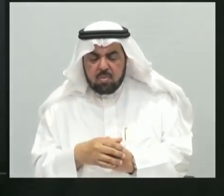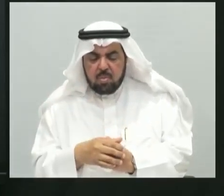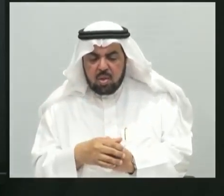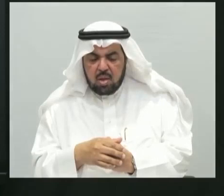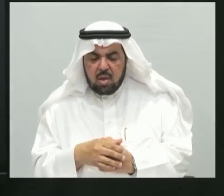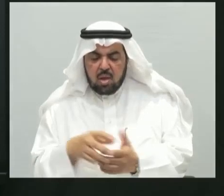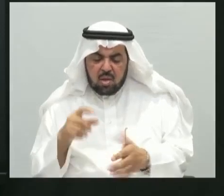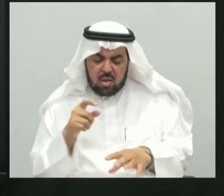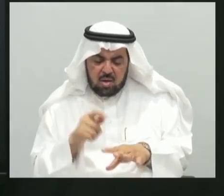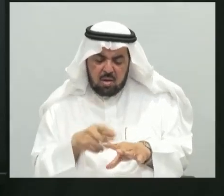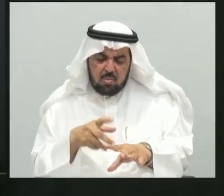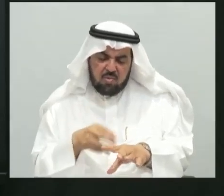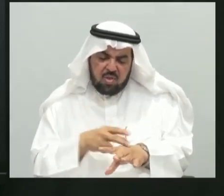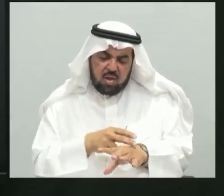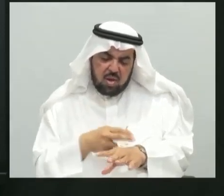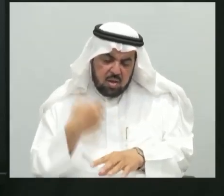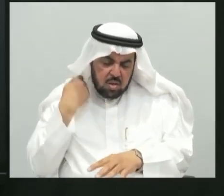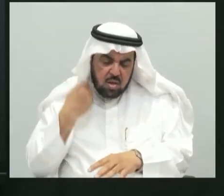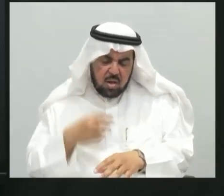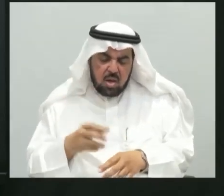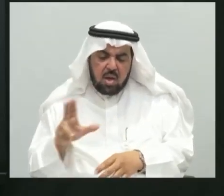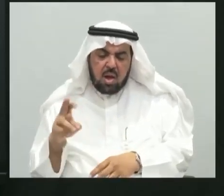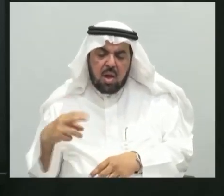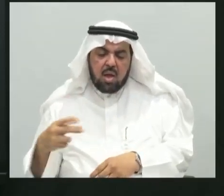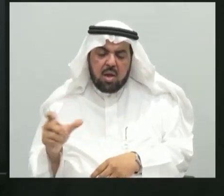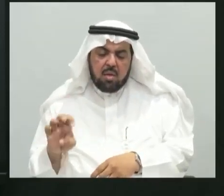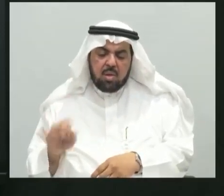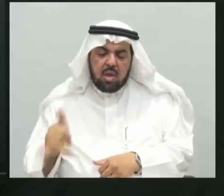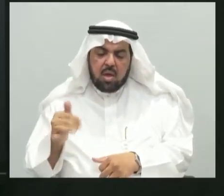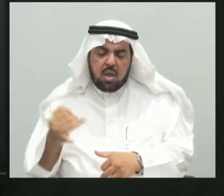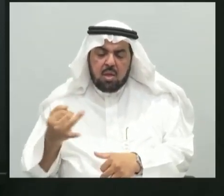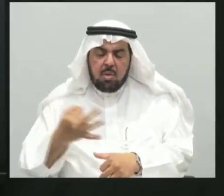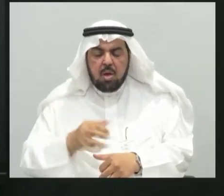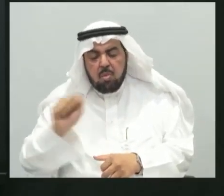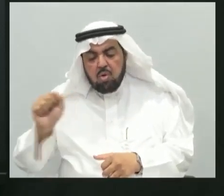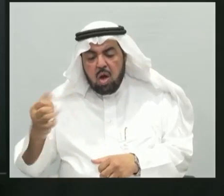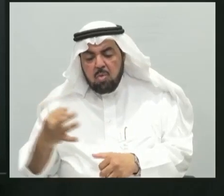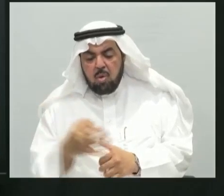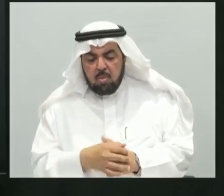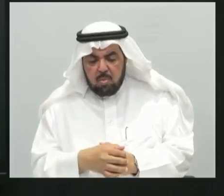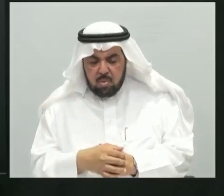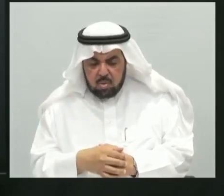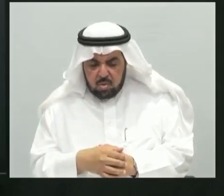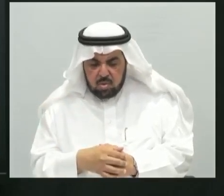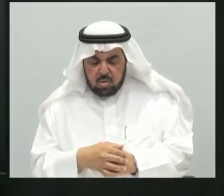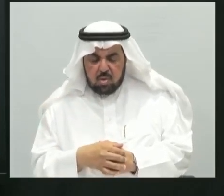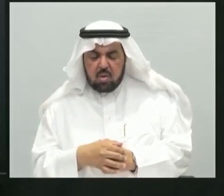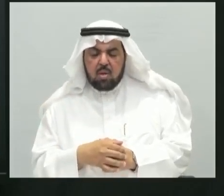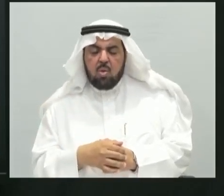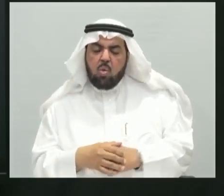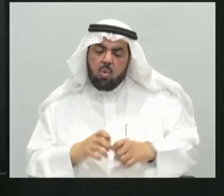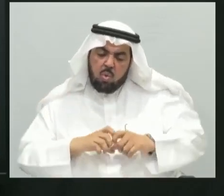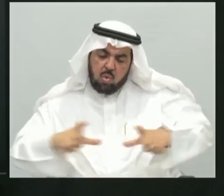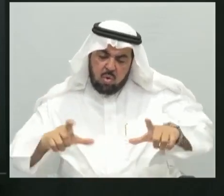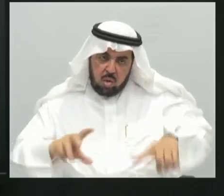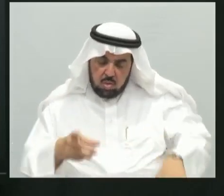على المفصليات ان العنكبيات تتميز بخصائص مهمه جدا ولاحظنا